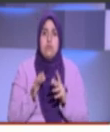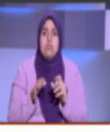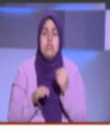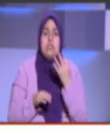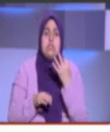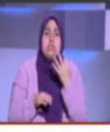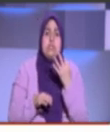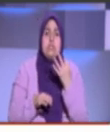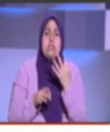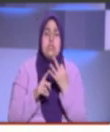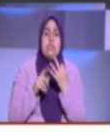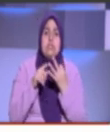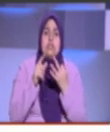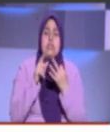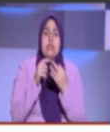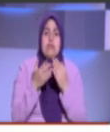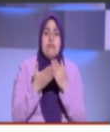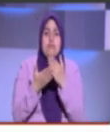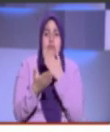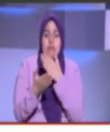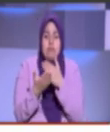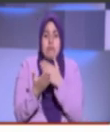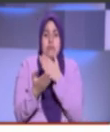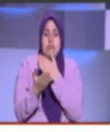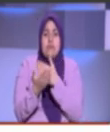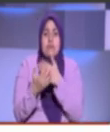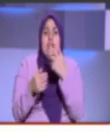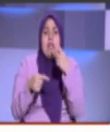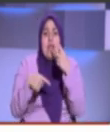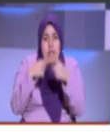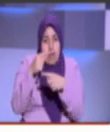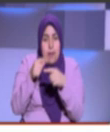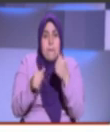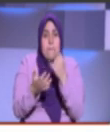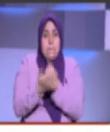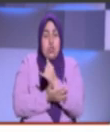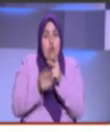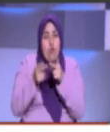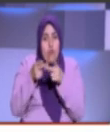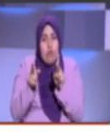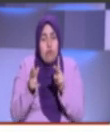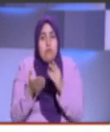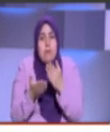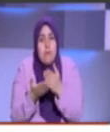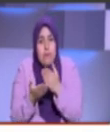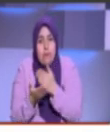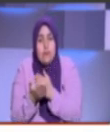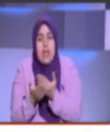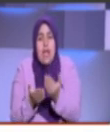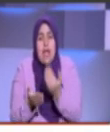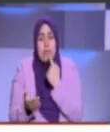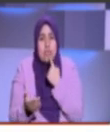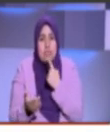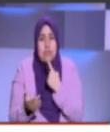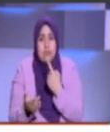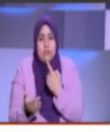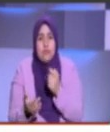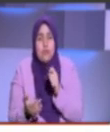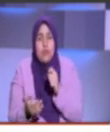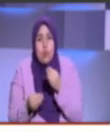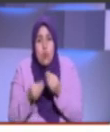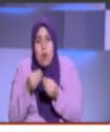للإعادة تدريجيا، وهو إعادة المدارس، يعني قبل نهاية العام بشكل